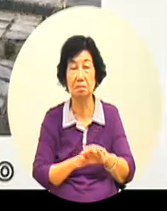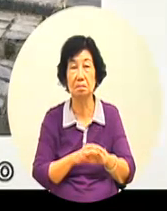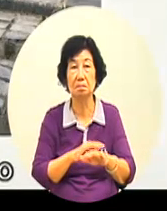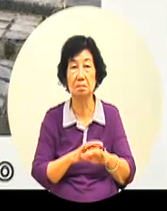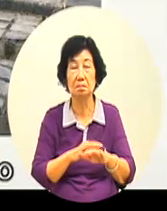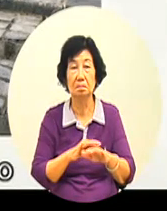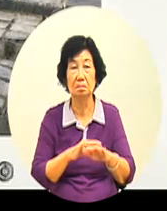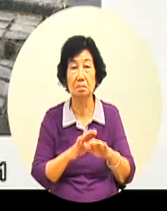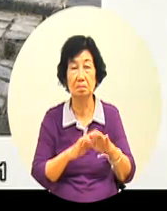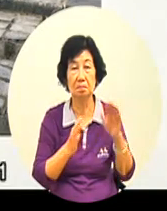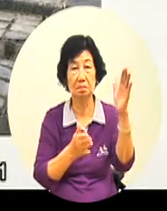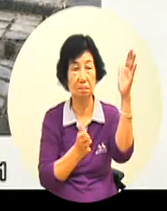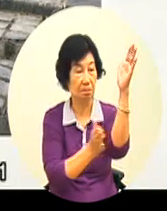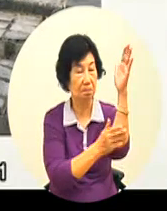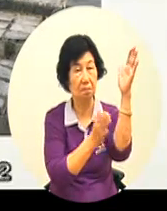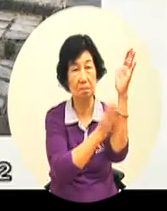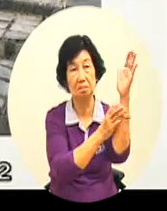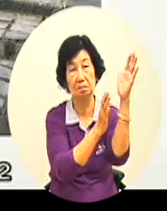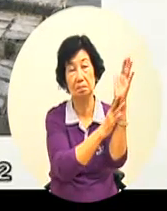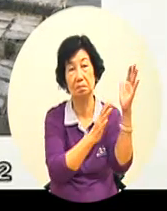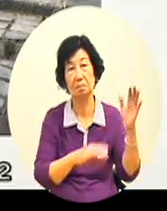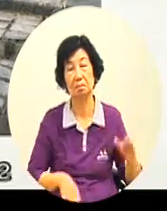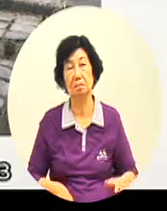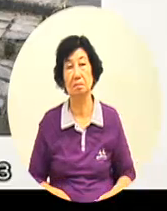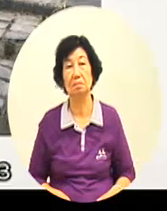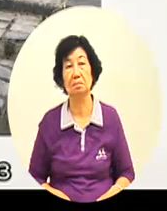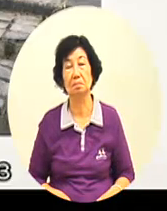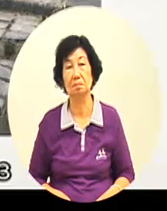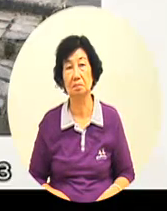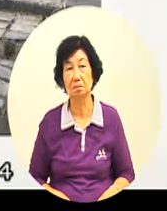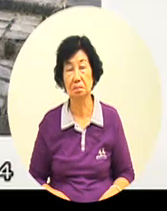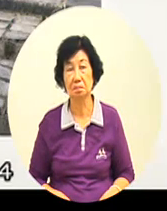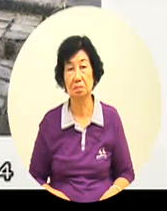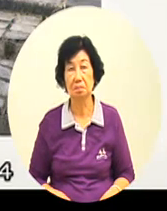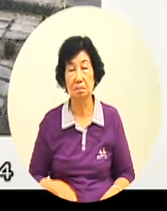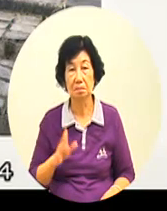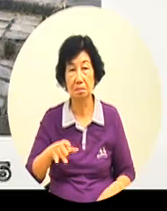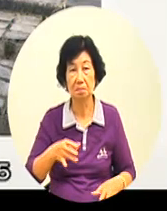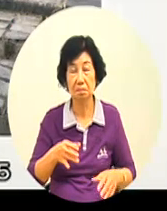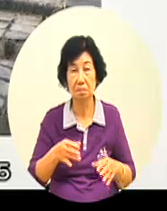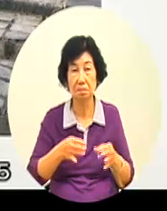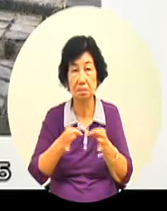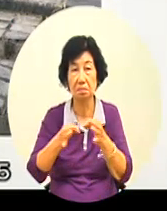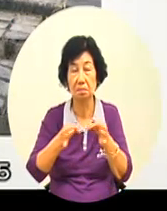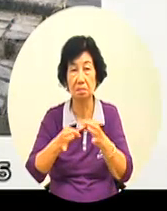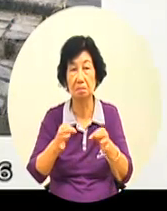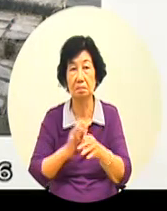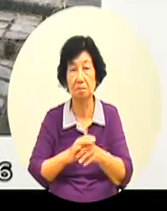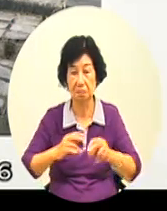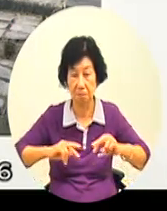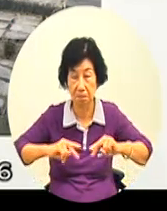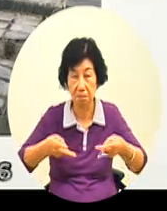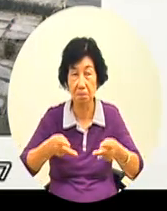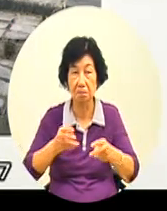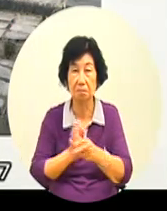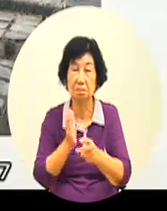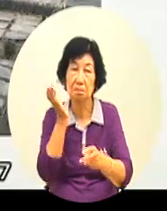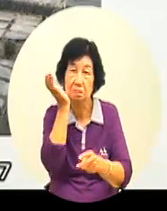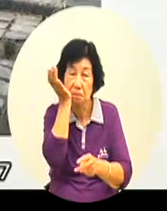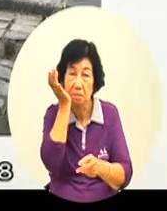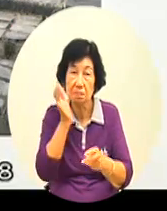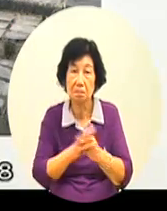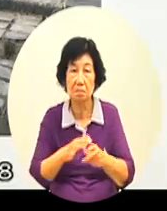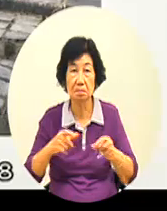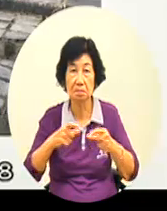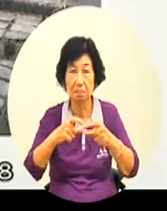险。有没有可能你们的经费能够把所有把它换成瓷砖呢？因为这个空